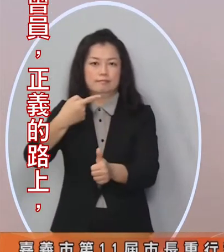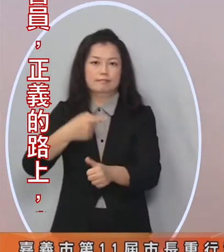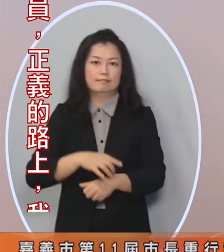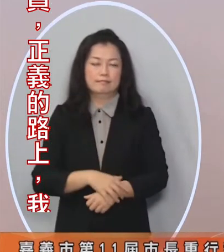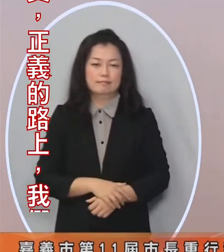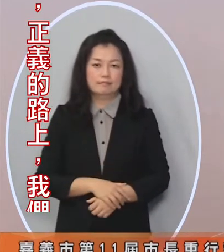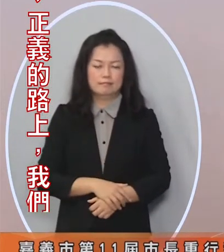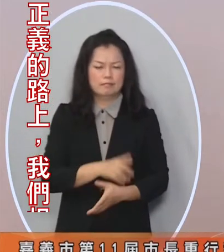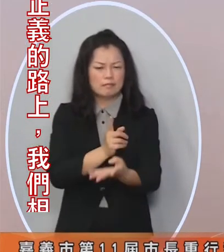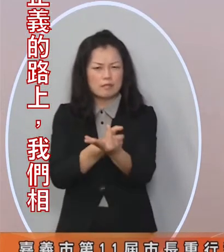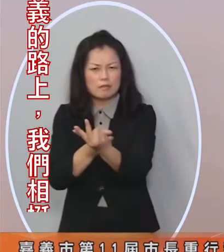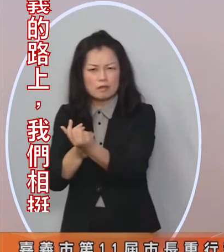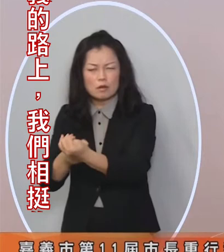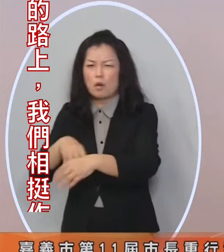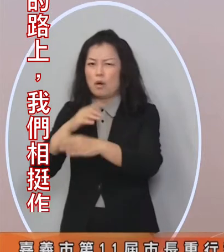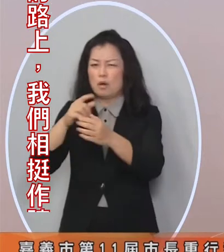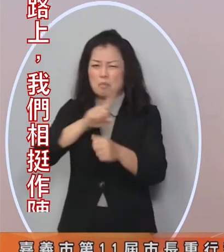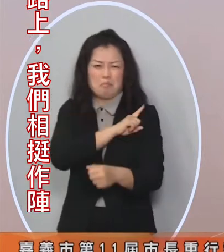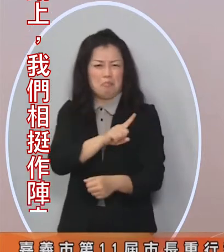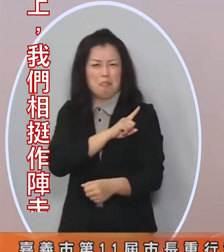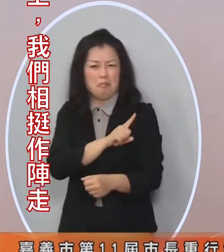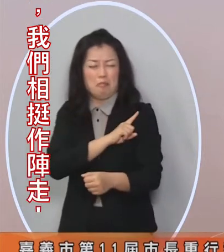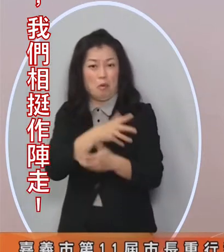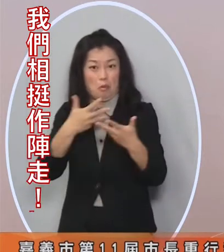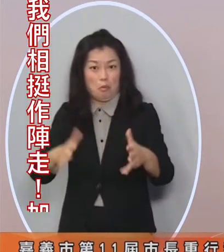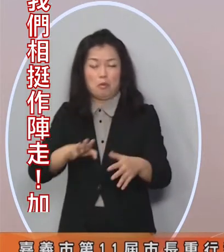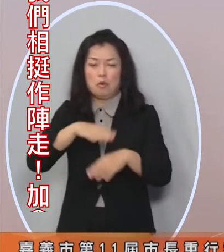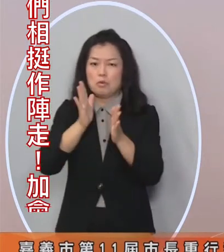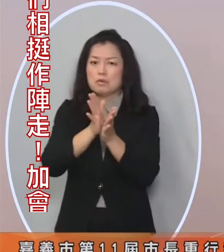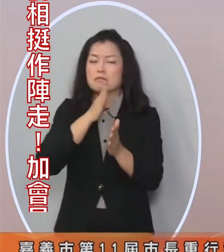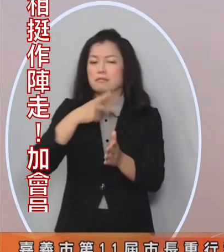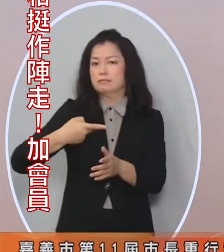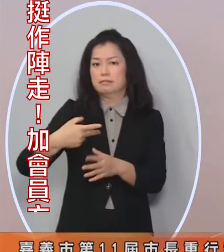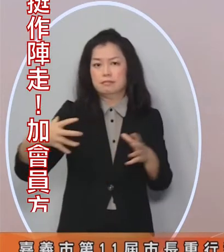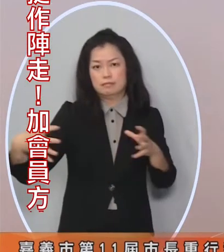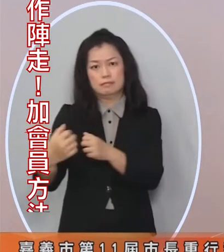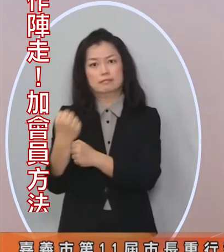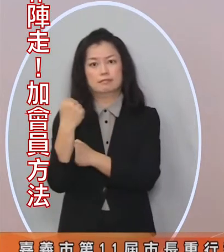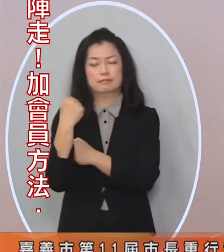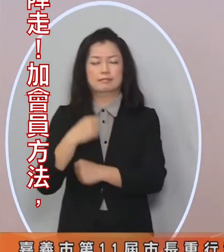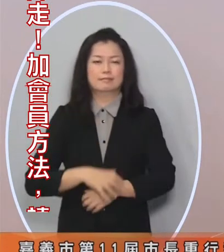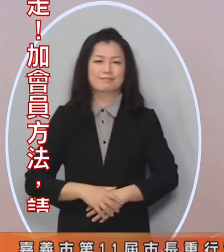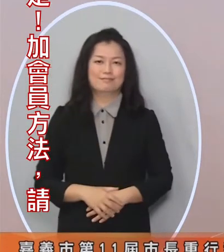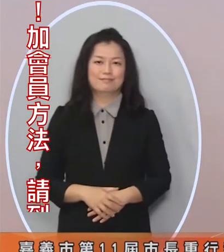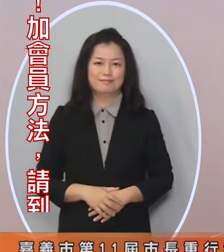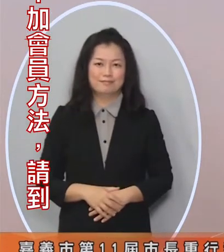王，这都是我们共同努力来的，让我们一起加油。